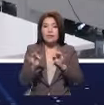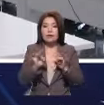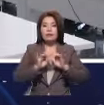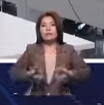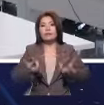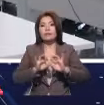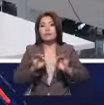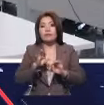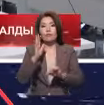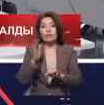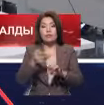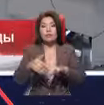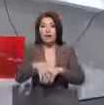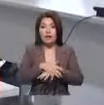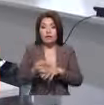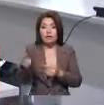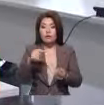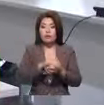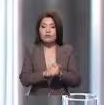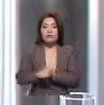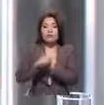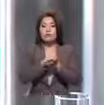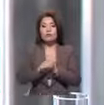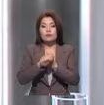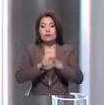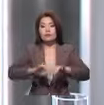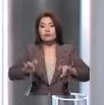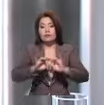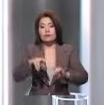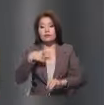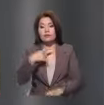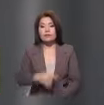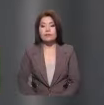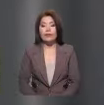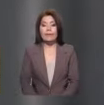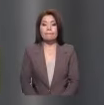жұмыстары жүргізіледі. Бұл халықтар арасындағы достықты нығайтады, дейді ұйымдастырушылар.